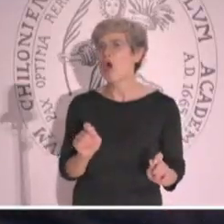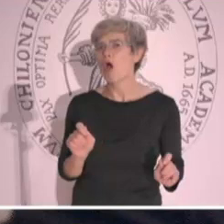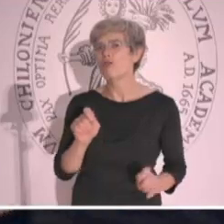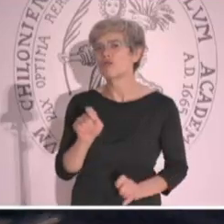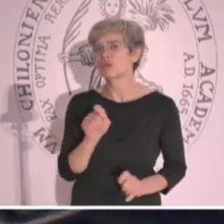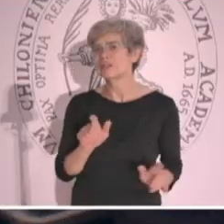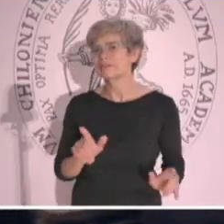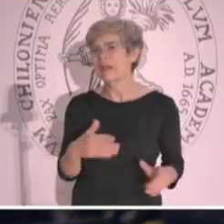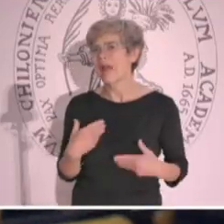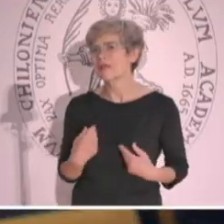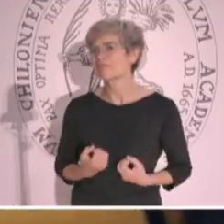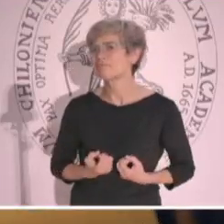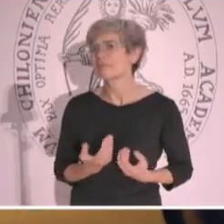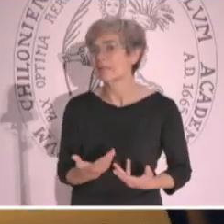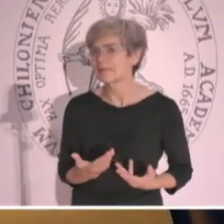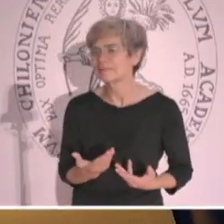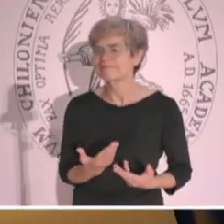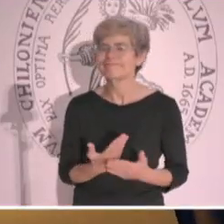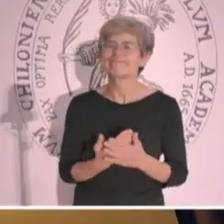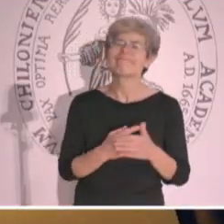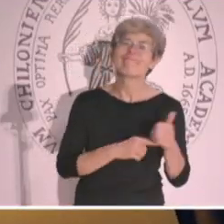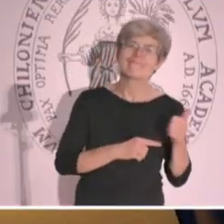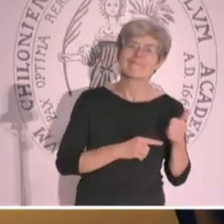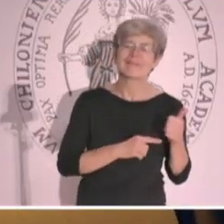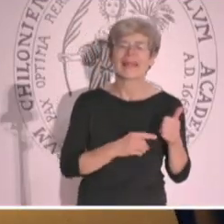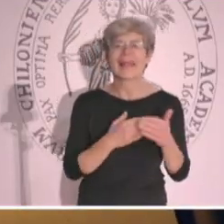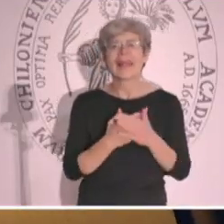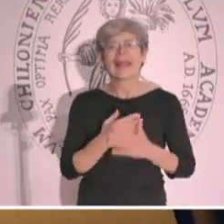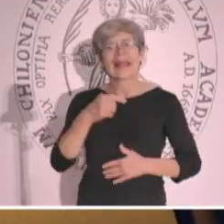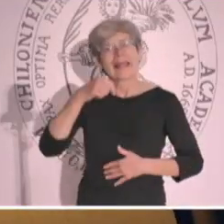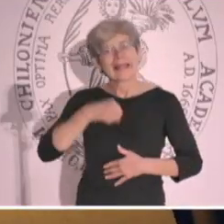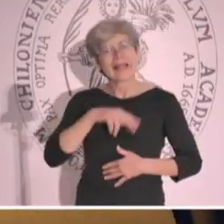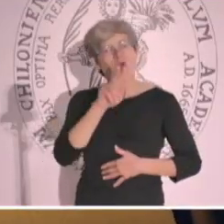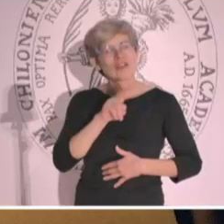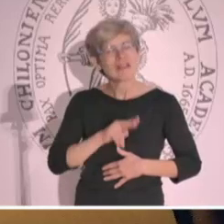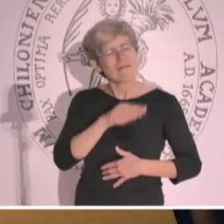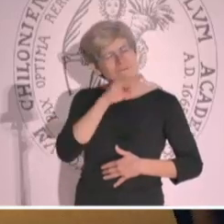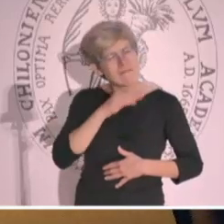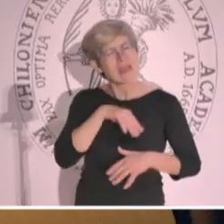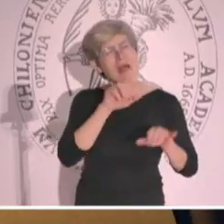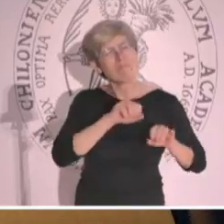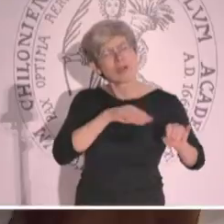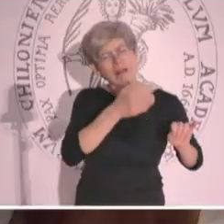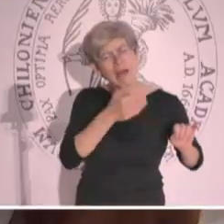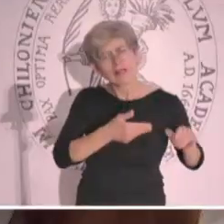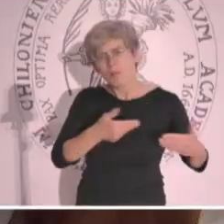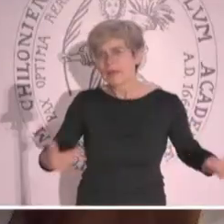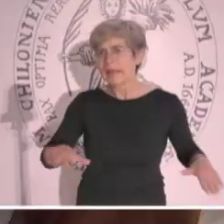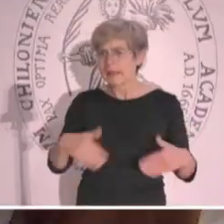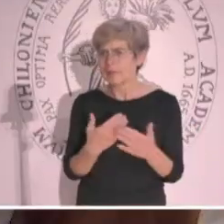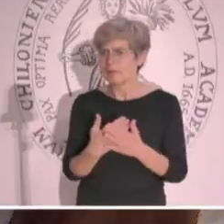Erstens, nutzen Sie die vielfältigen Möglichkeiten unserer Universität. Schauen Sie auch mal über den